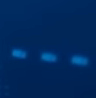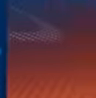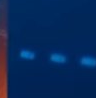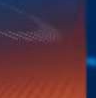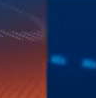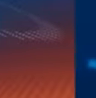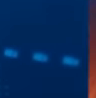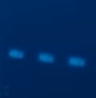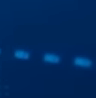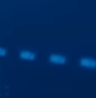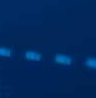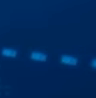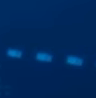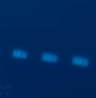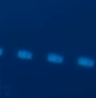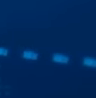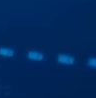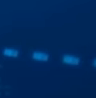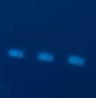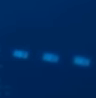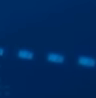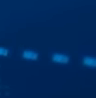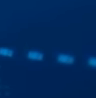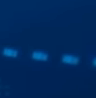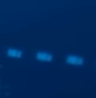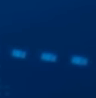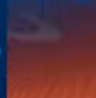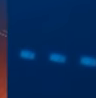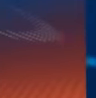тин. Российский рубль 5 тенге 60 тин.